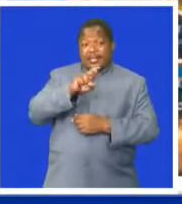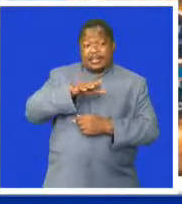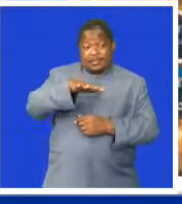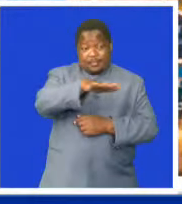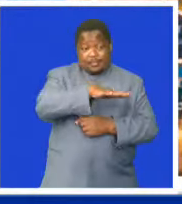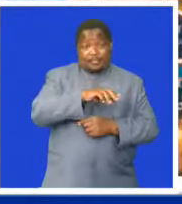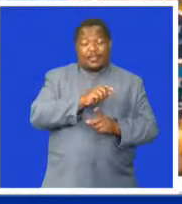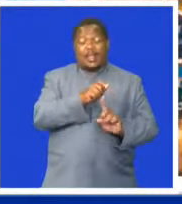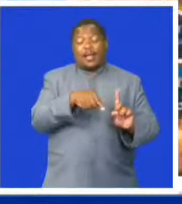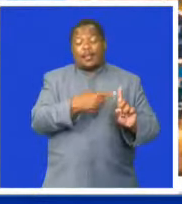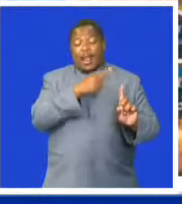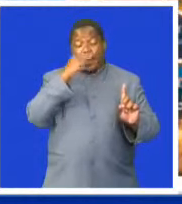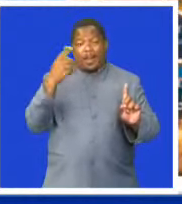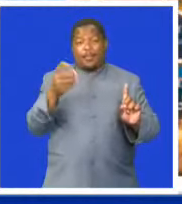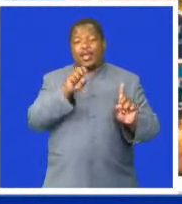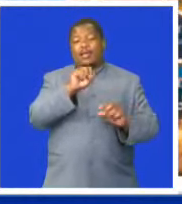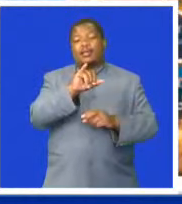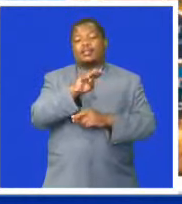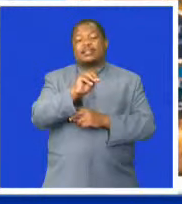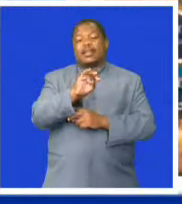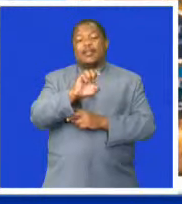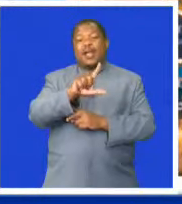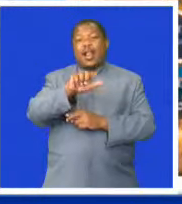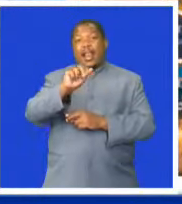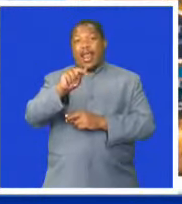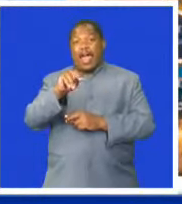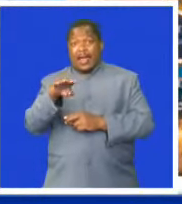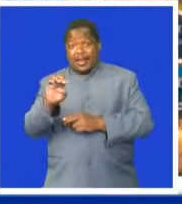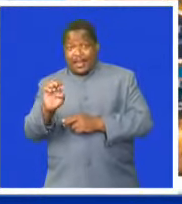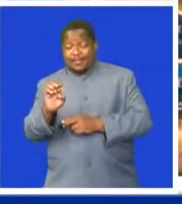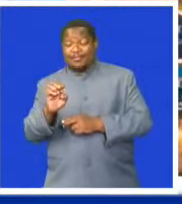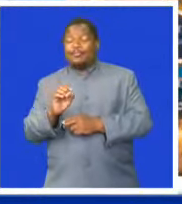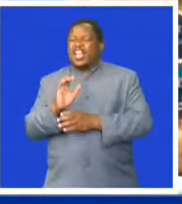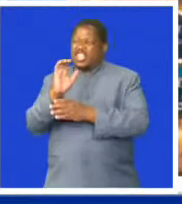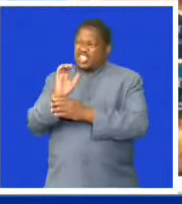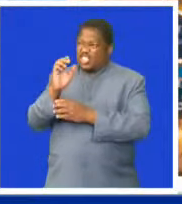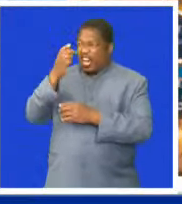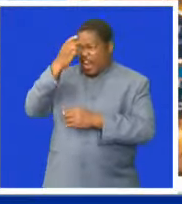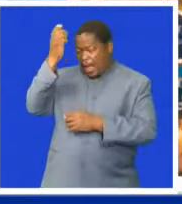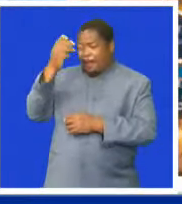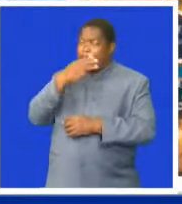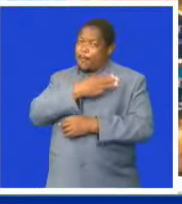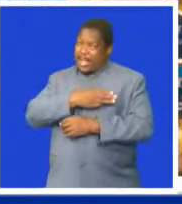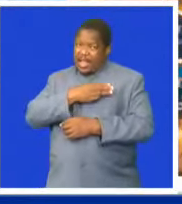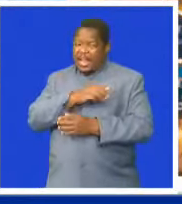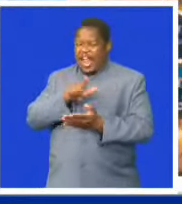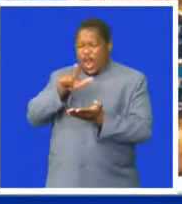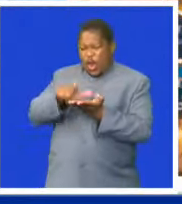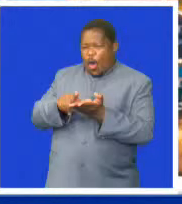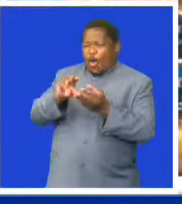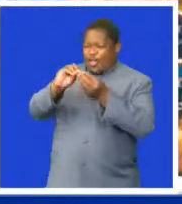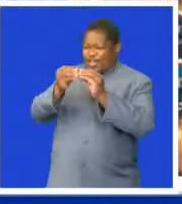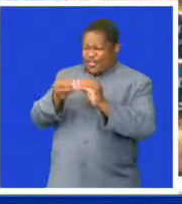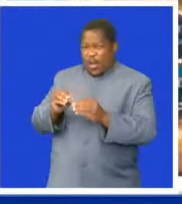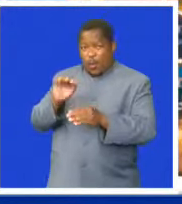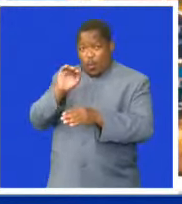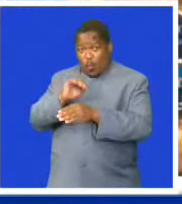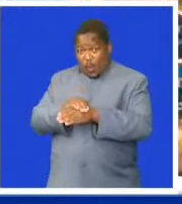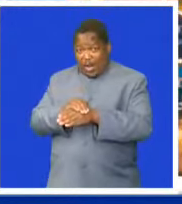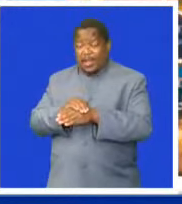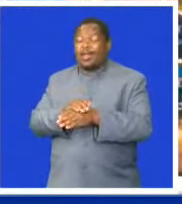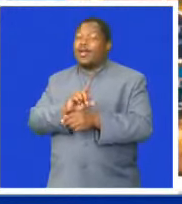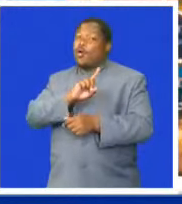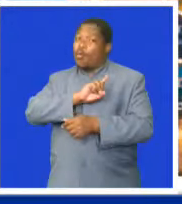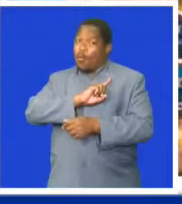umthetho wekuvusetela imvume yokusebenza talabathengisa tshwala phindze kube nesikhwama sekubangcimbedela ngoba balahlekelwe ebhizinisini